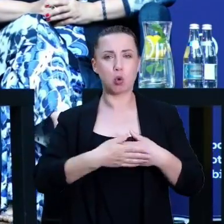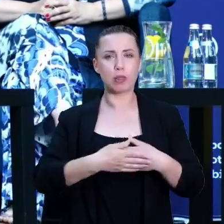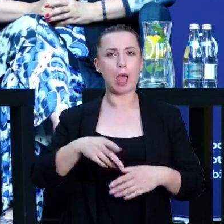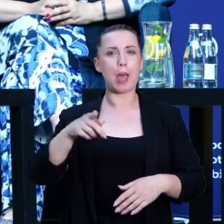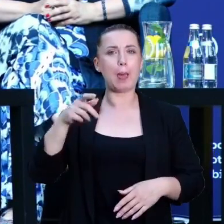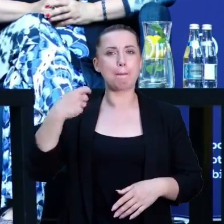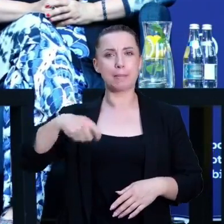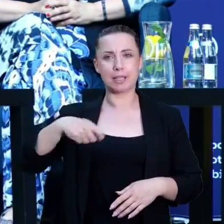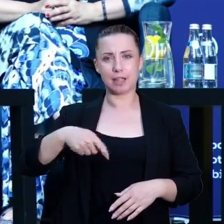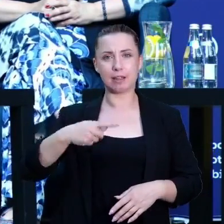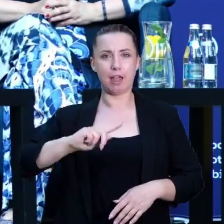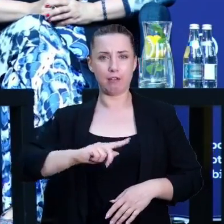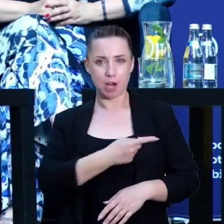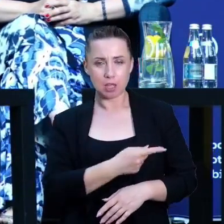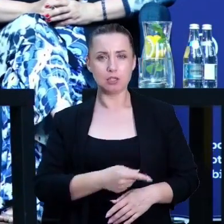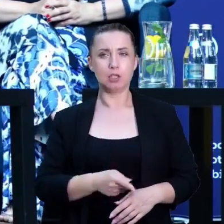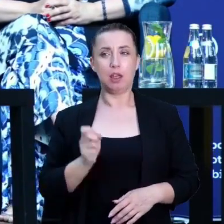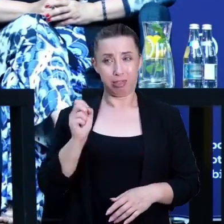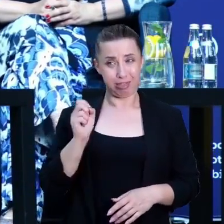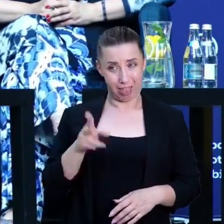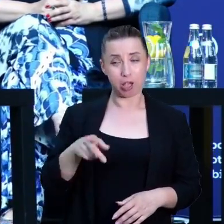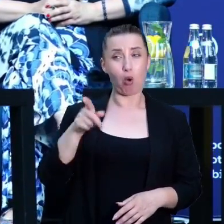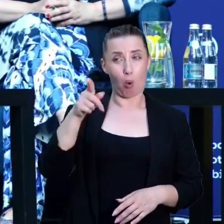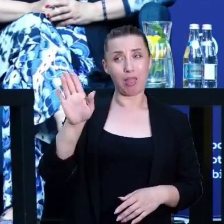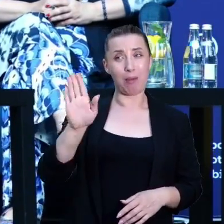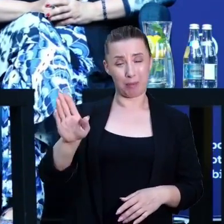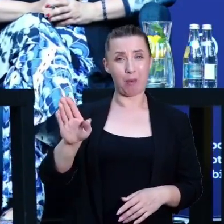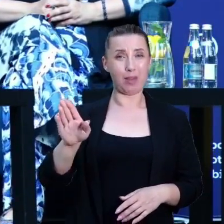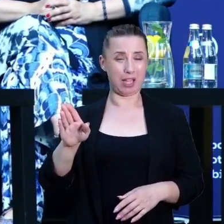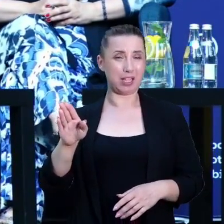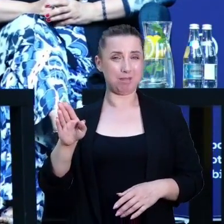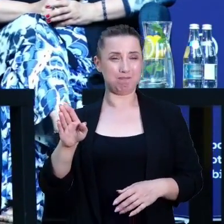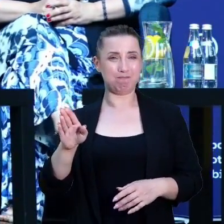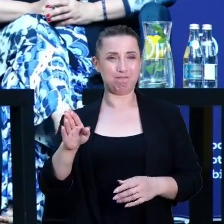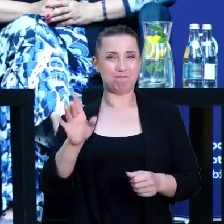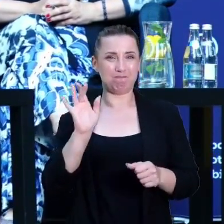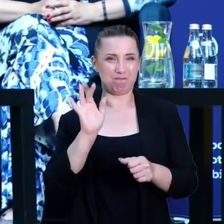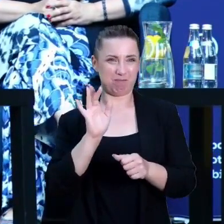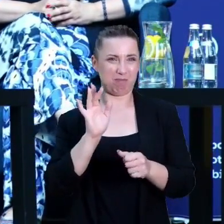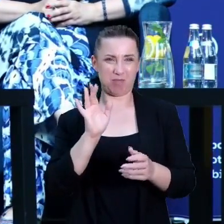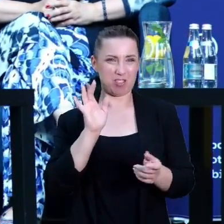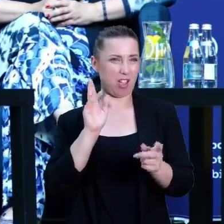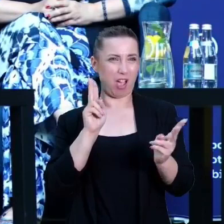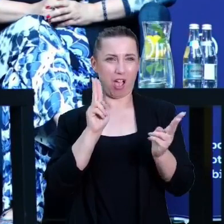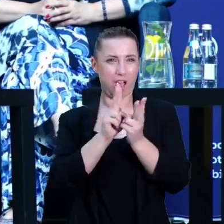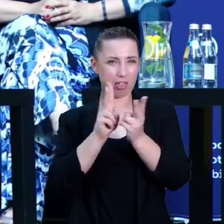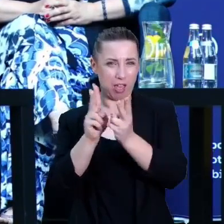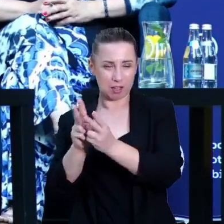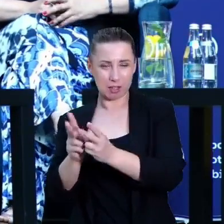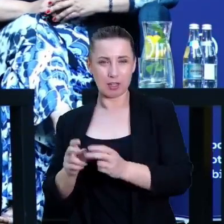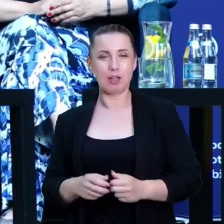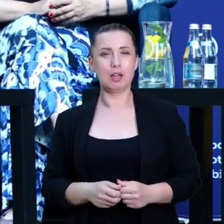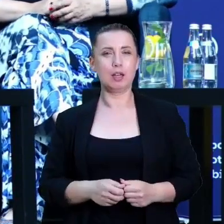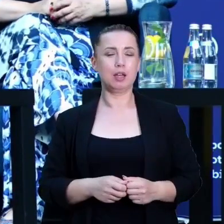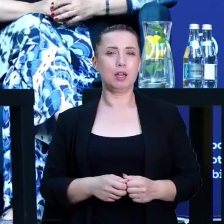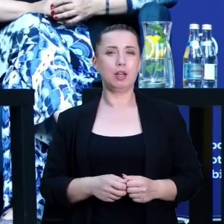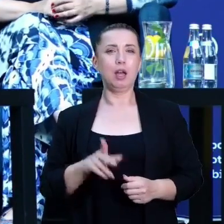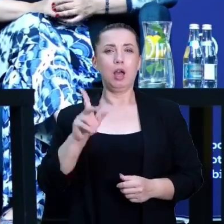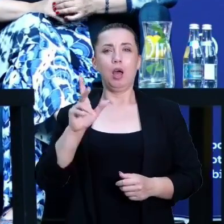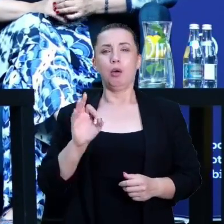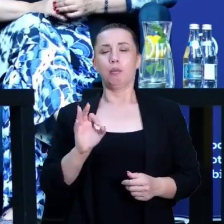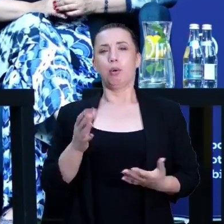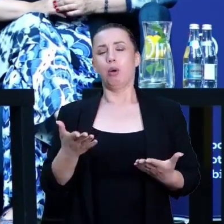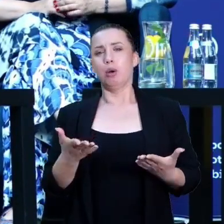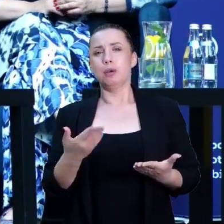skrupiły się na niej, prawda, takie właśnie te wszystkie niechętne fluidy, prawda, wynikające również z faktu, że ona w